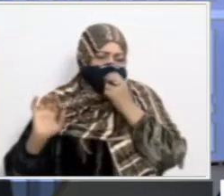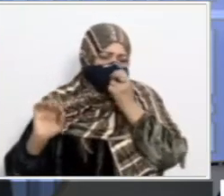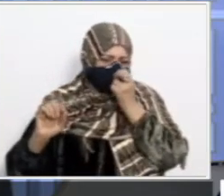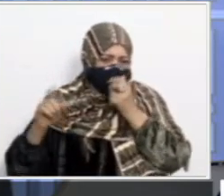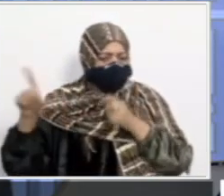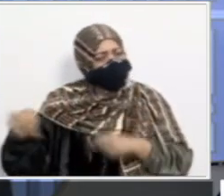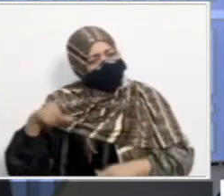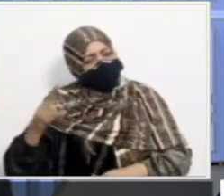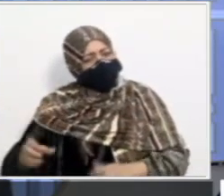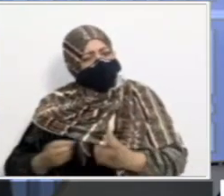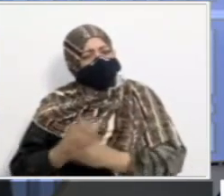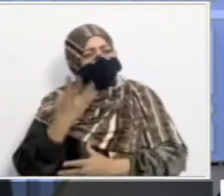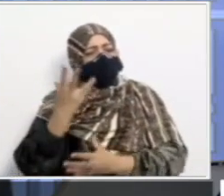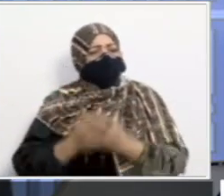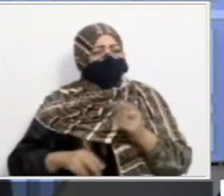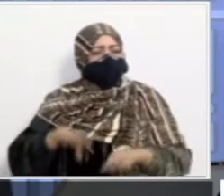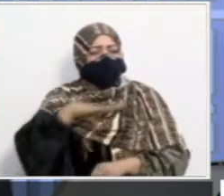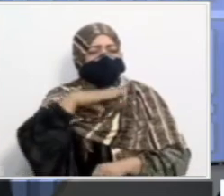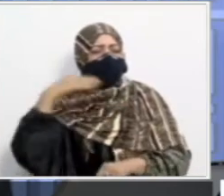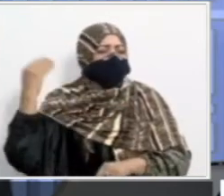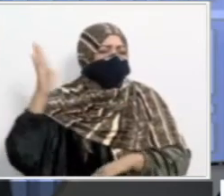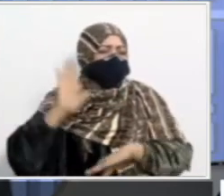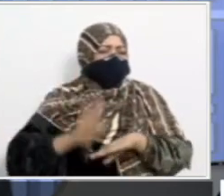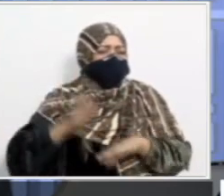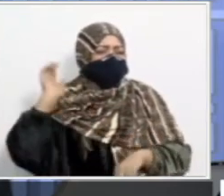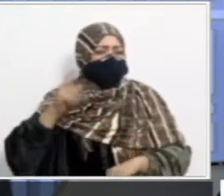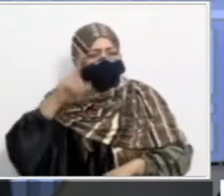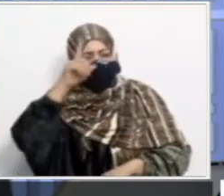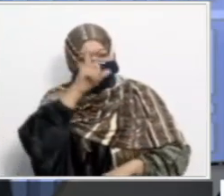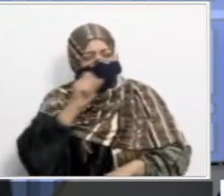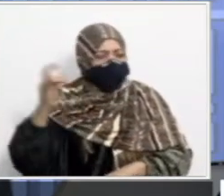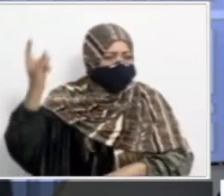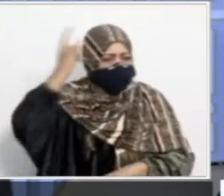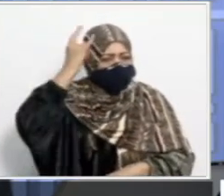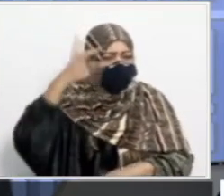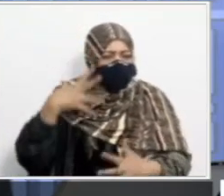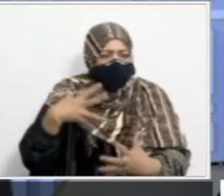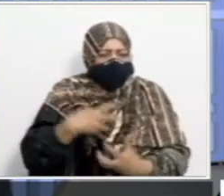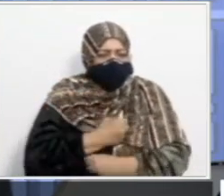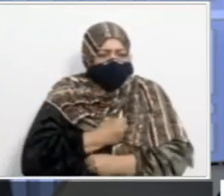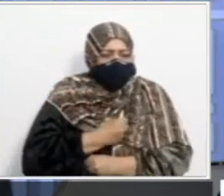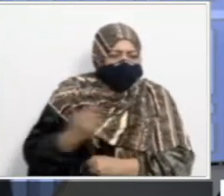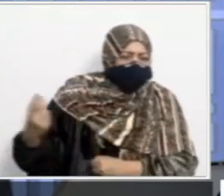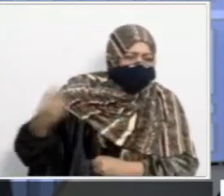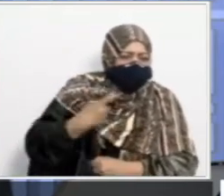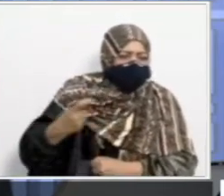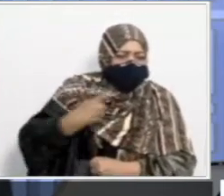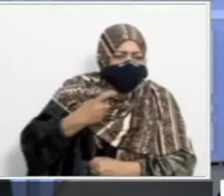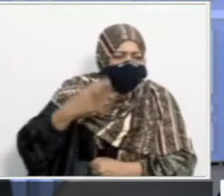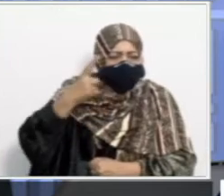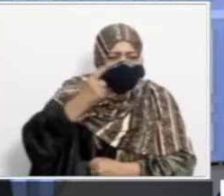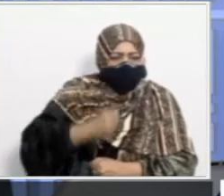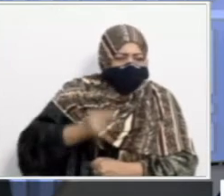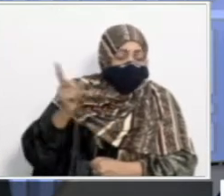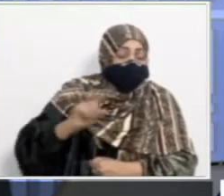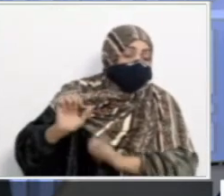وتستمر أكثر وتدمر النفسية وتصل بالعبد إلى حالات ربما تؤدي إلى